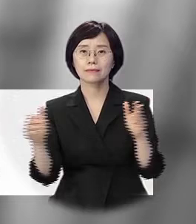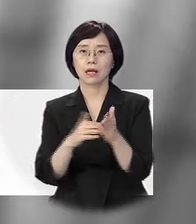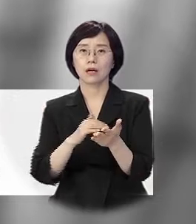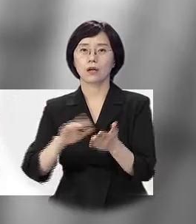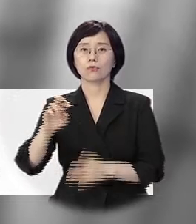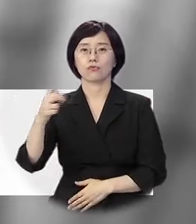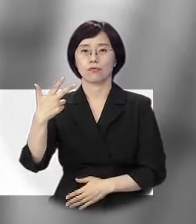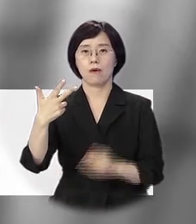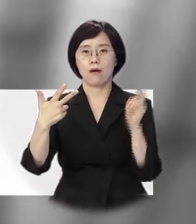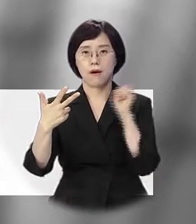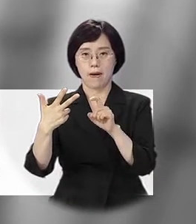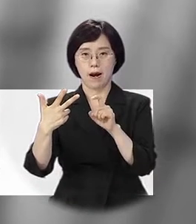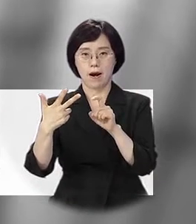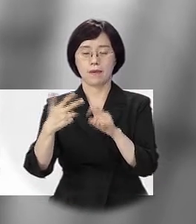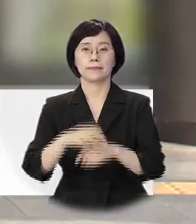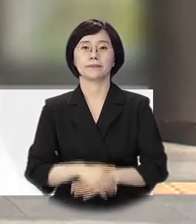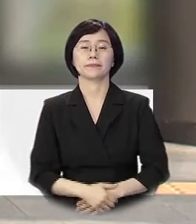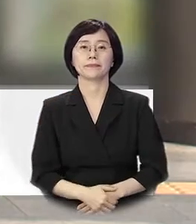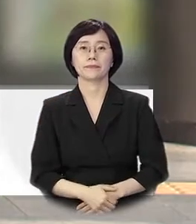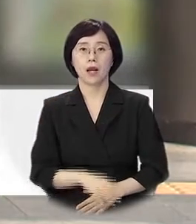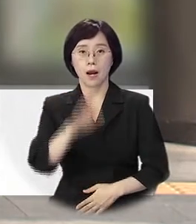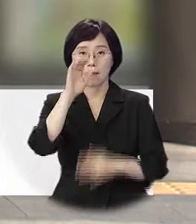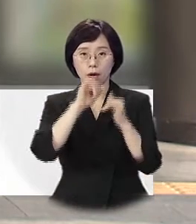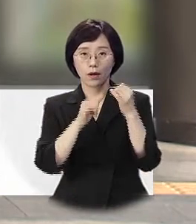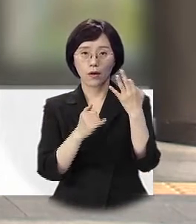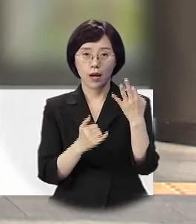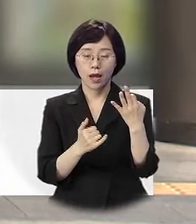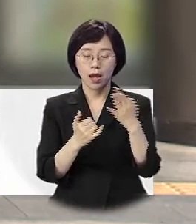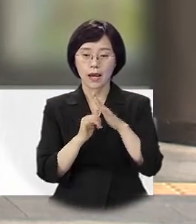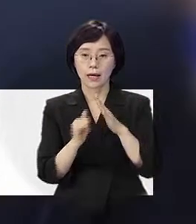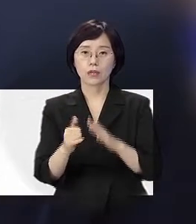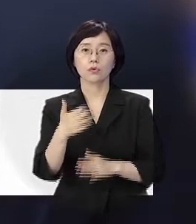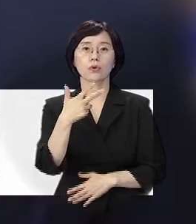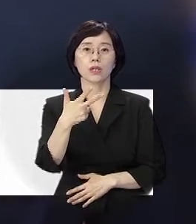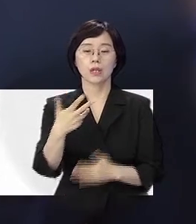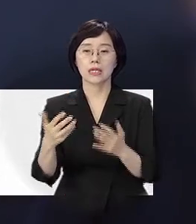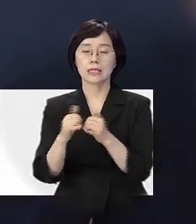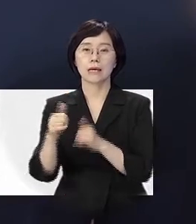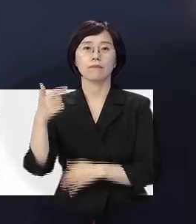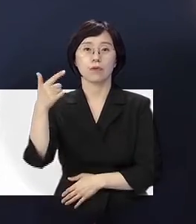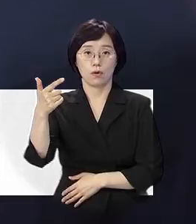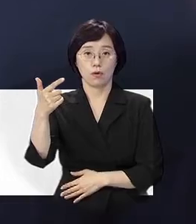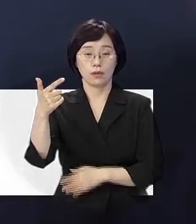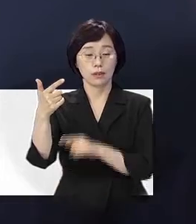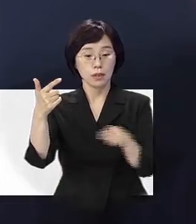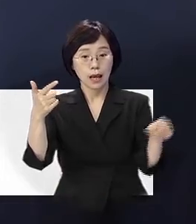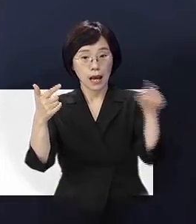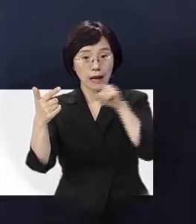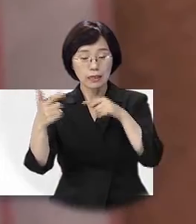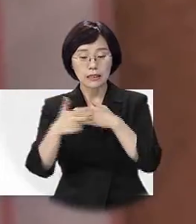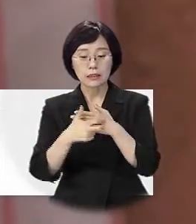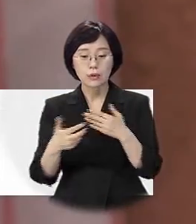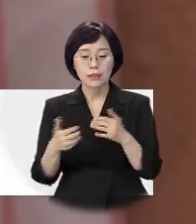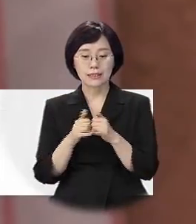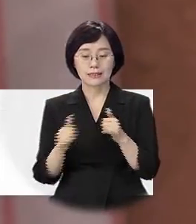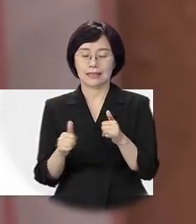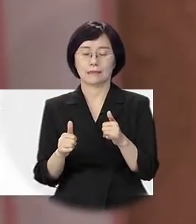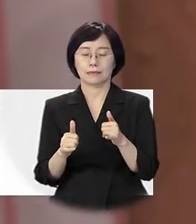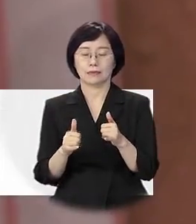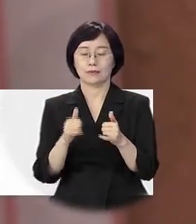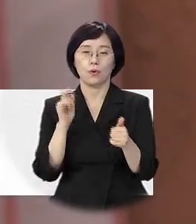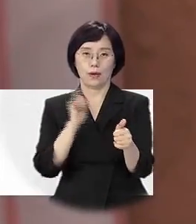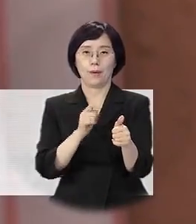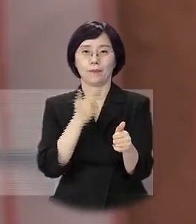27명이 확정됐습니다 환자 14명 보호자 7명 직원 6명 인데 아직까지 의료인 감염은 확인되지